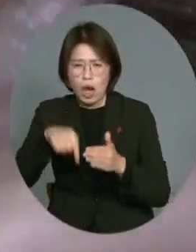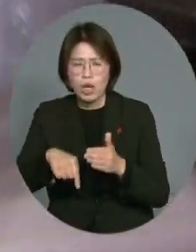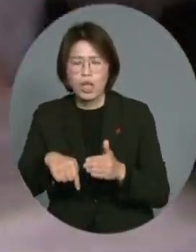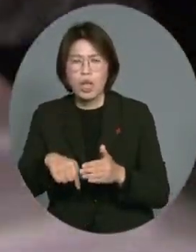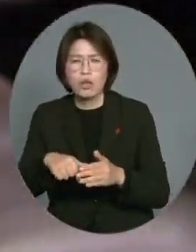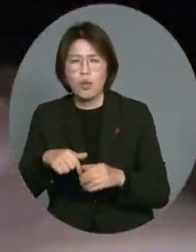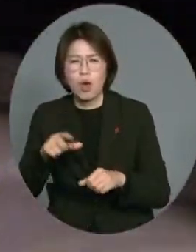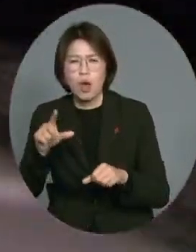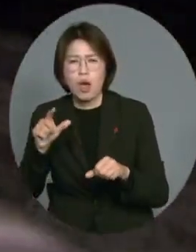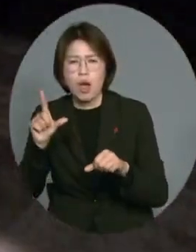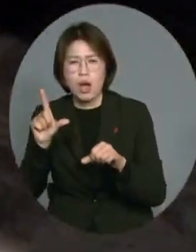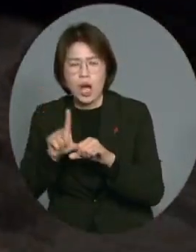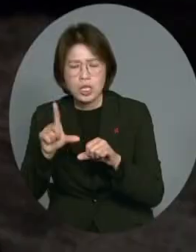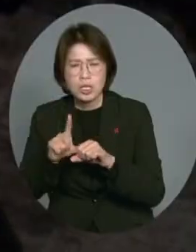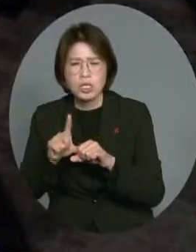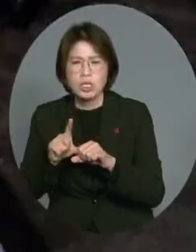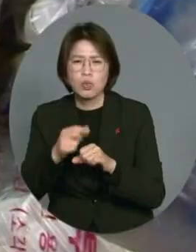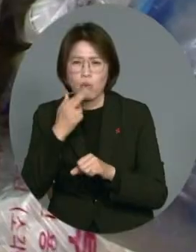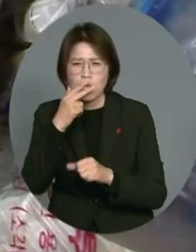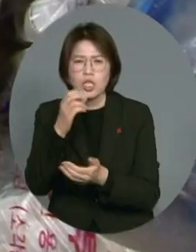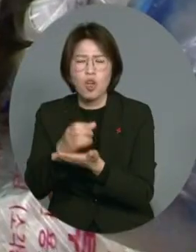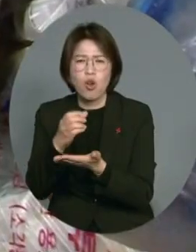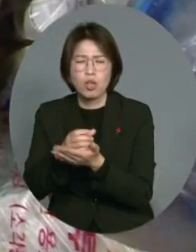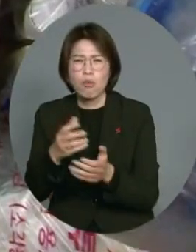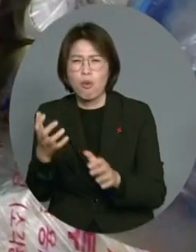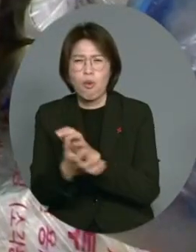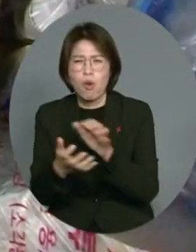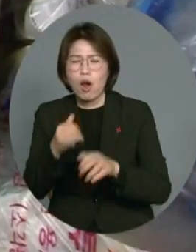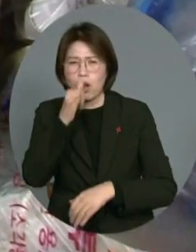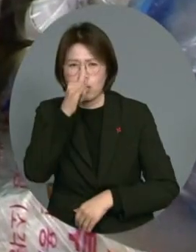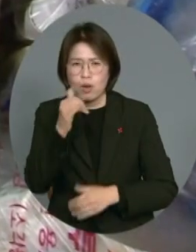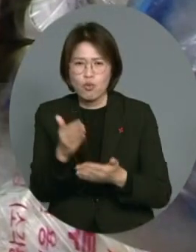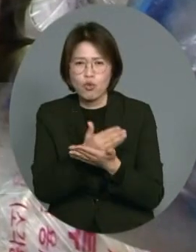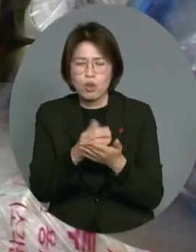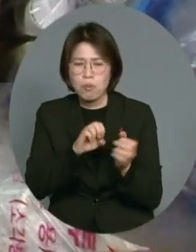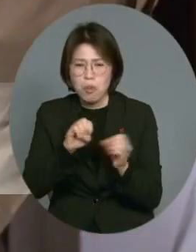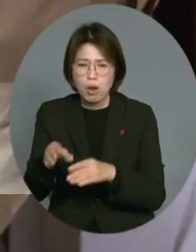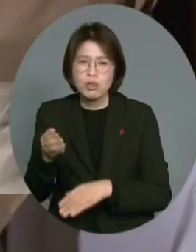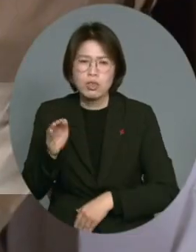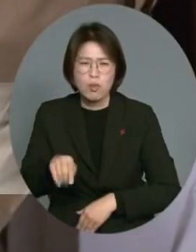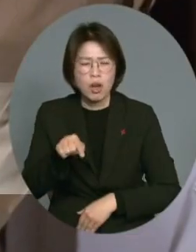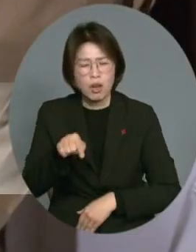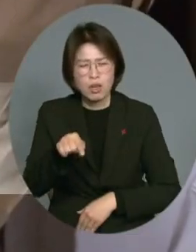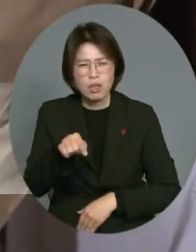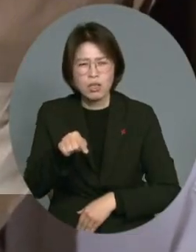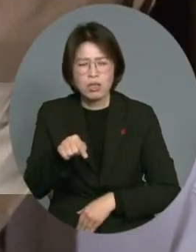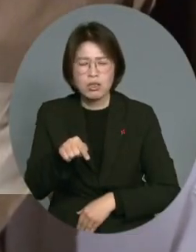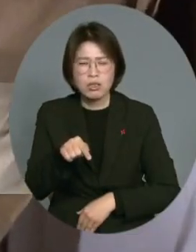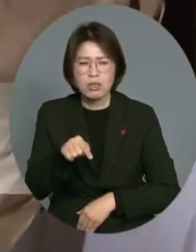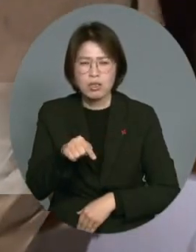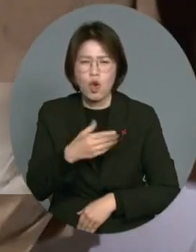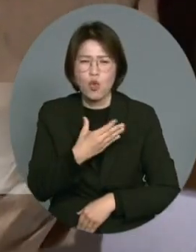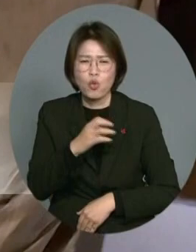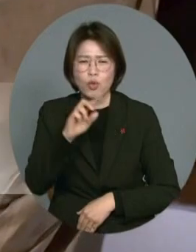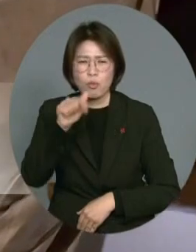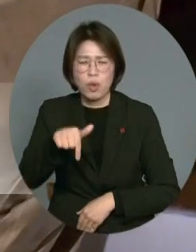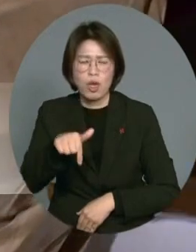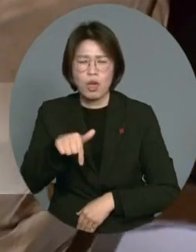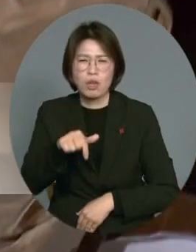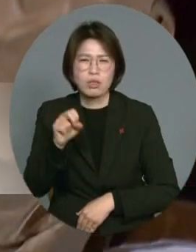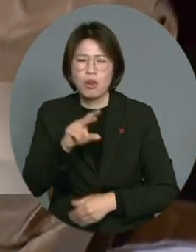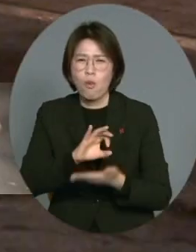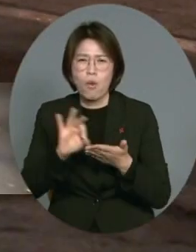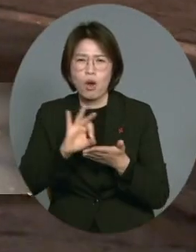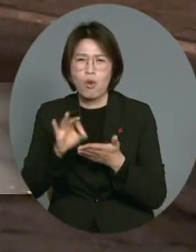부탄가스와 플라스틱 용기도 담겨 있습니다. 분리배출을 했다지만 이렇게 된 우유팩은 대부분 재활용되지 못하고